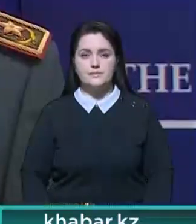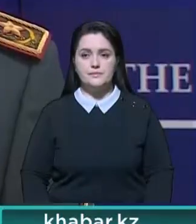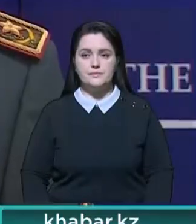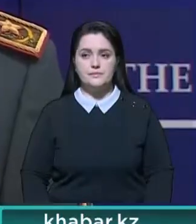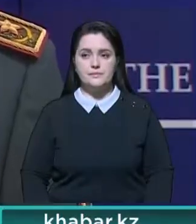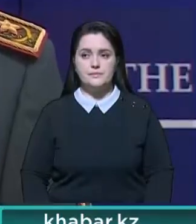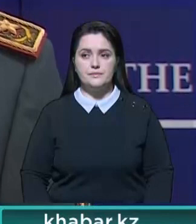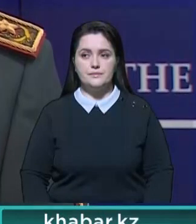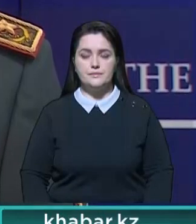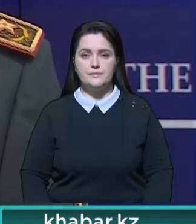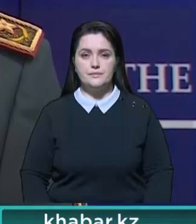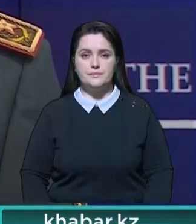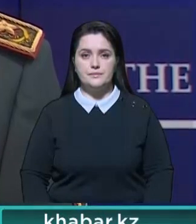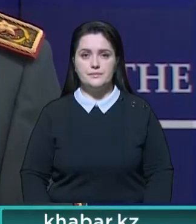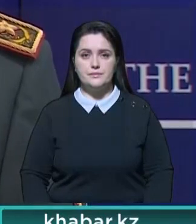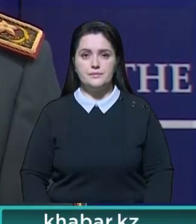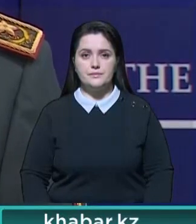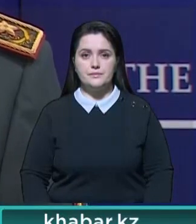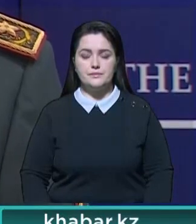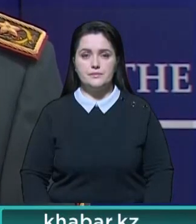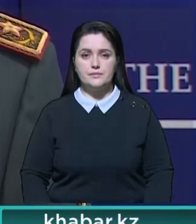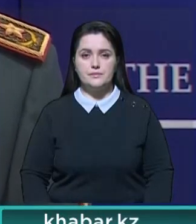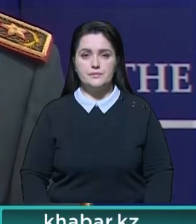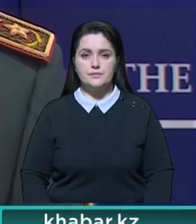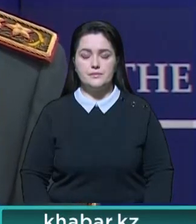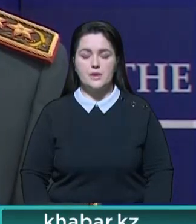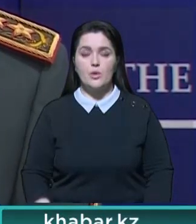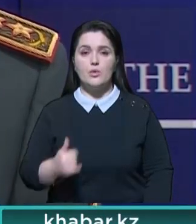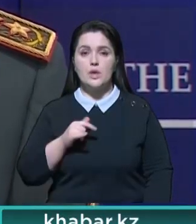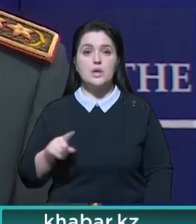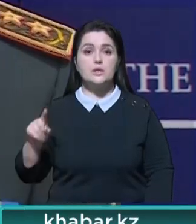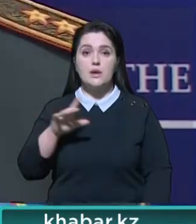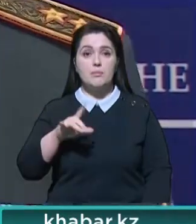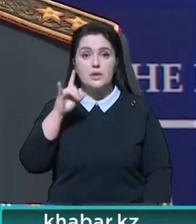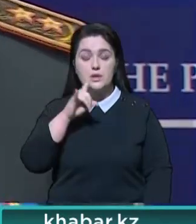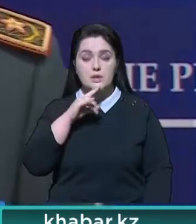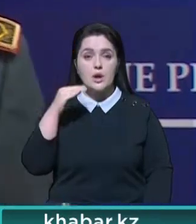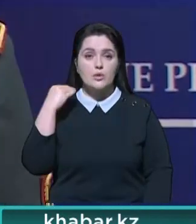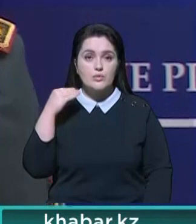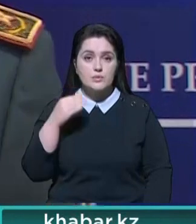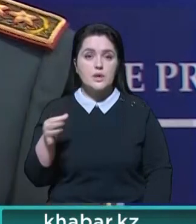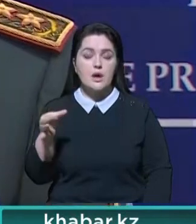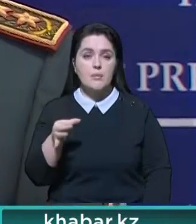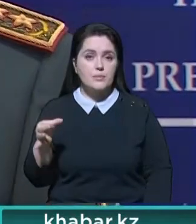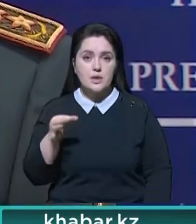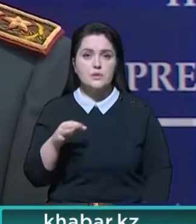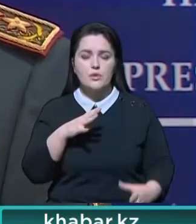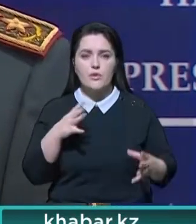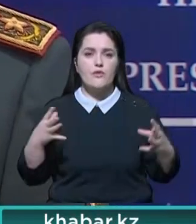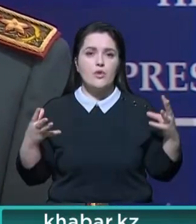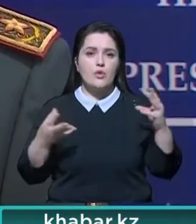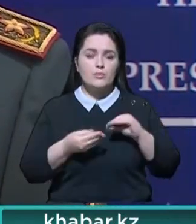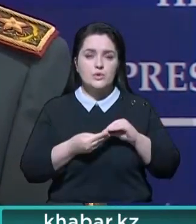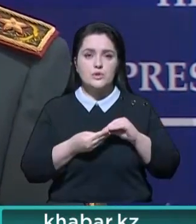нас наиболее сложная на сегодняшний день ситуация находится на территории западно-казахстанской и актюбинской областей. В общей